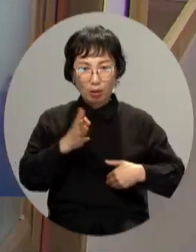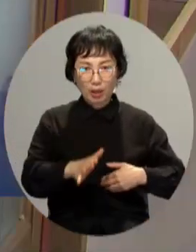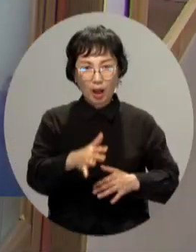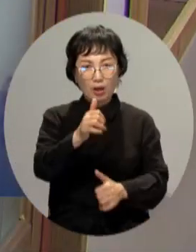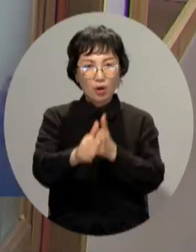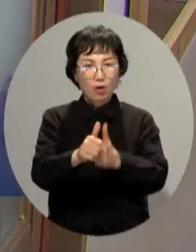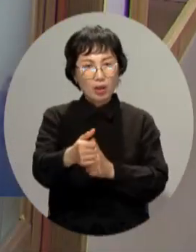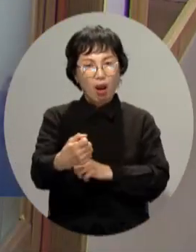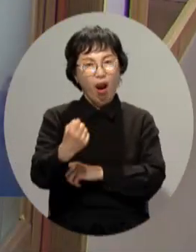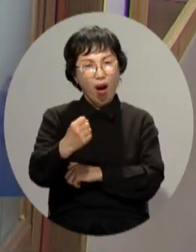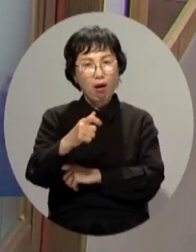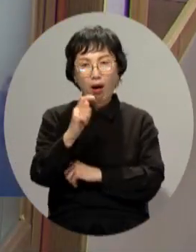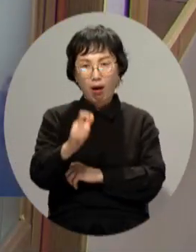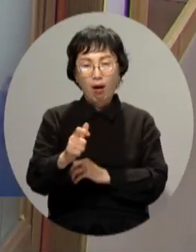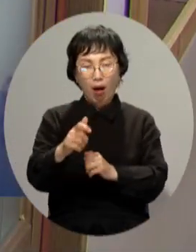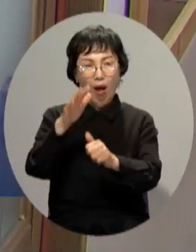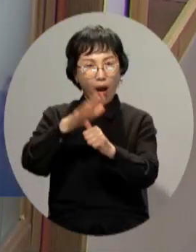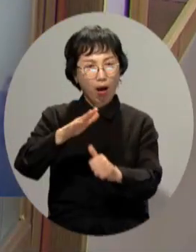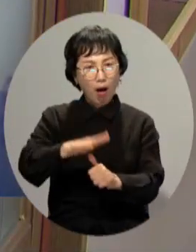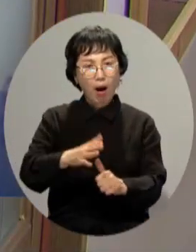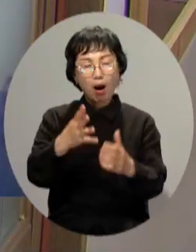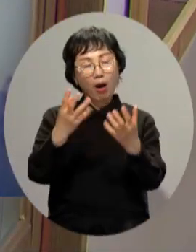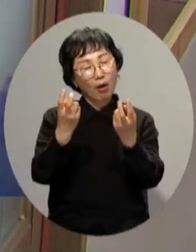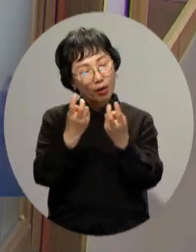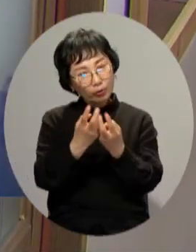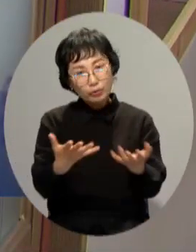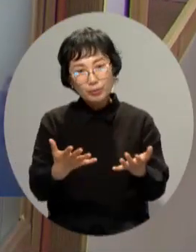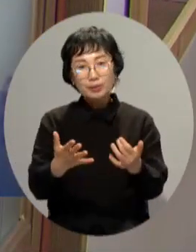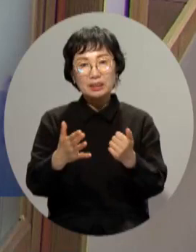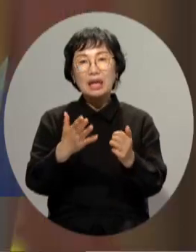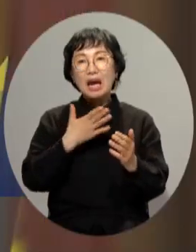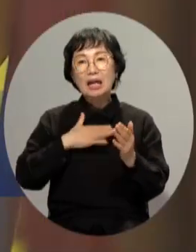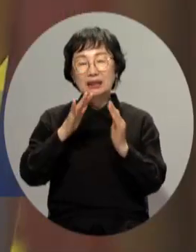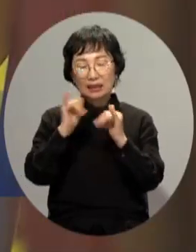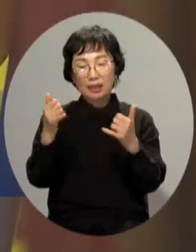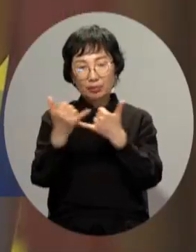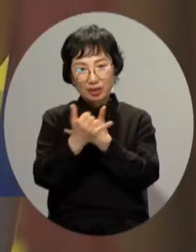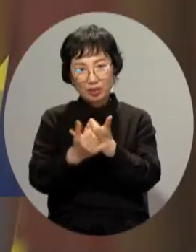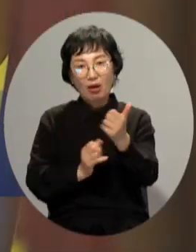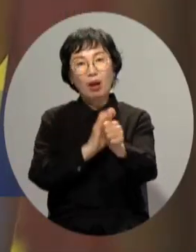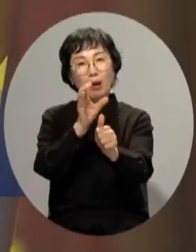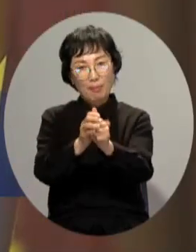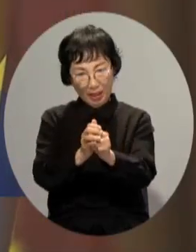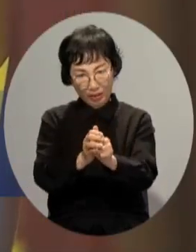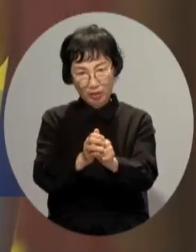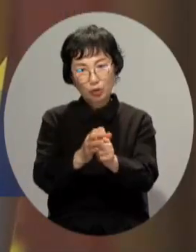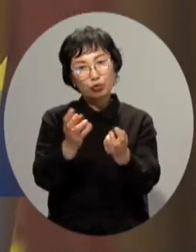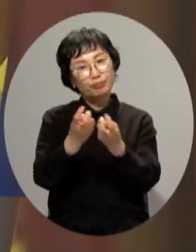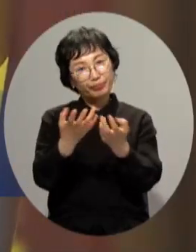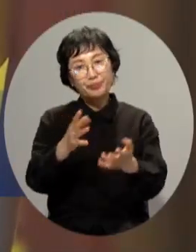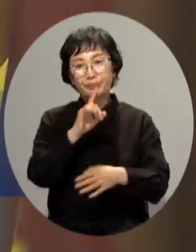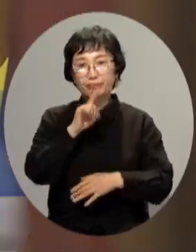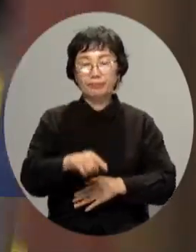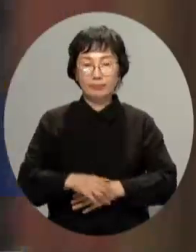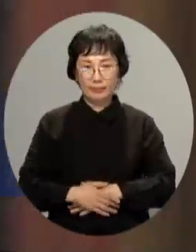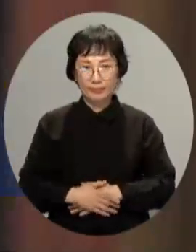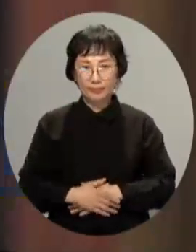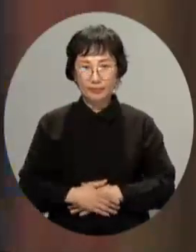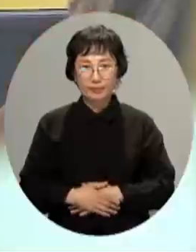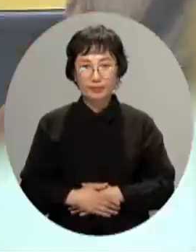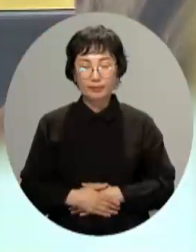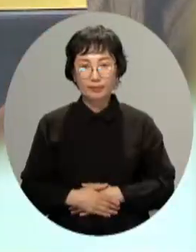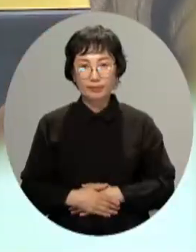경쟁률도 세고 떨어지면은 어쩔 수 없이 지인이나 친척이나 아니면 학원으로 돌릴 수밖에 없는 지금